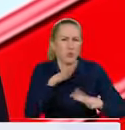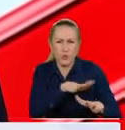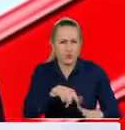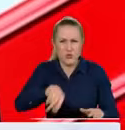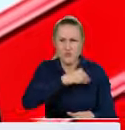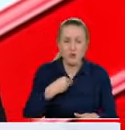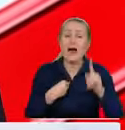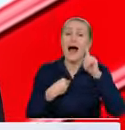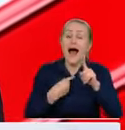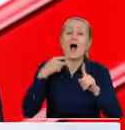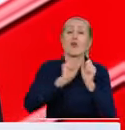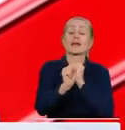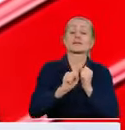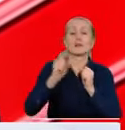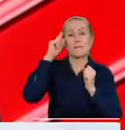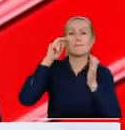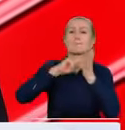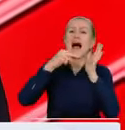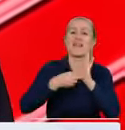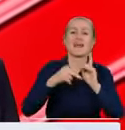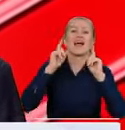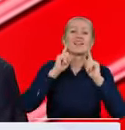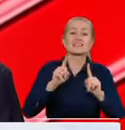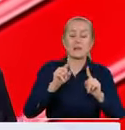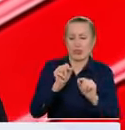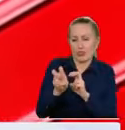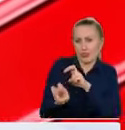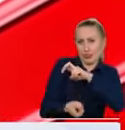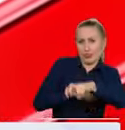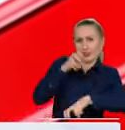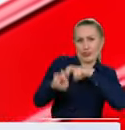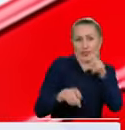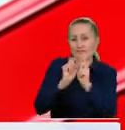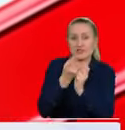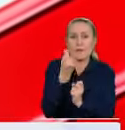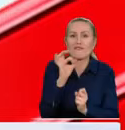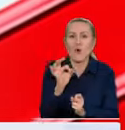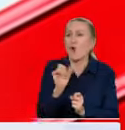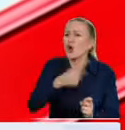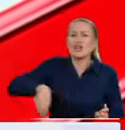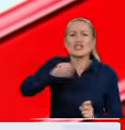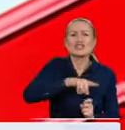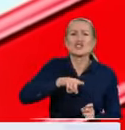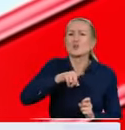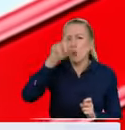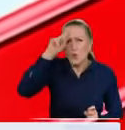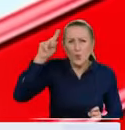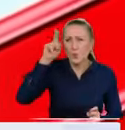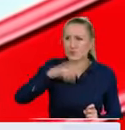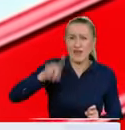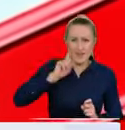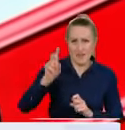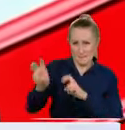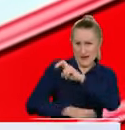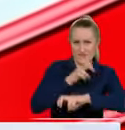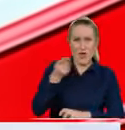jest plan w ogóle praktycznie wydłubania z Polski całej forsy zwykłym wydobywaniem złota z powietrza.